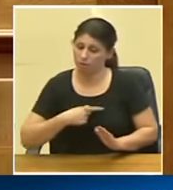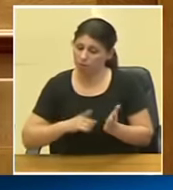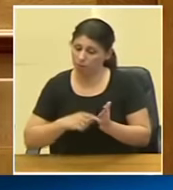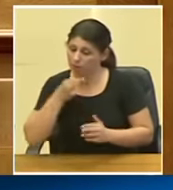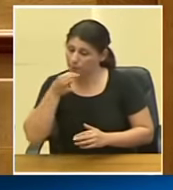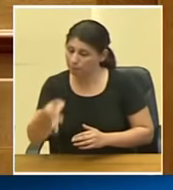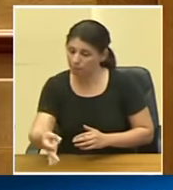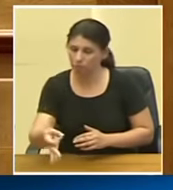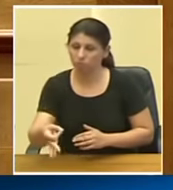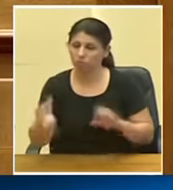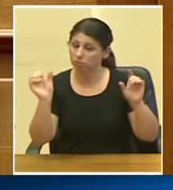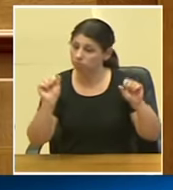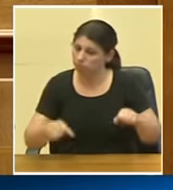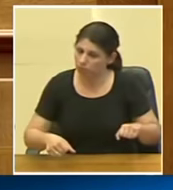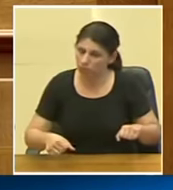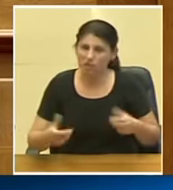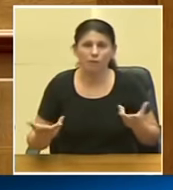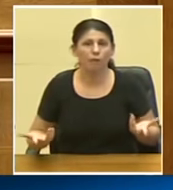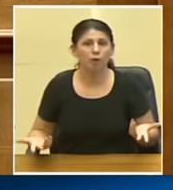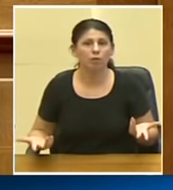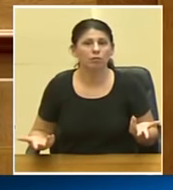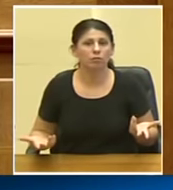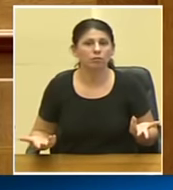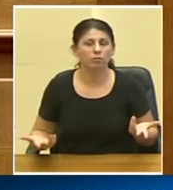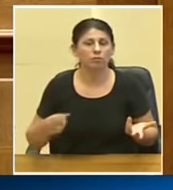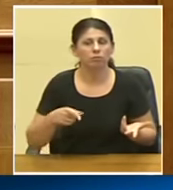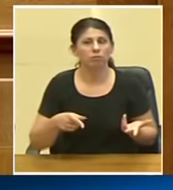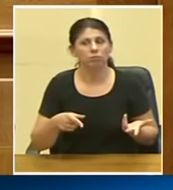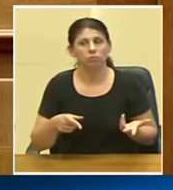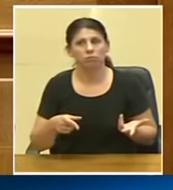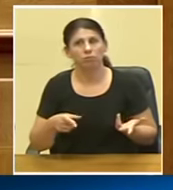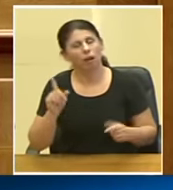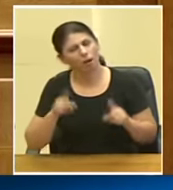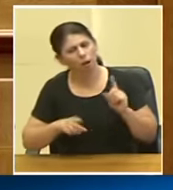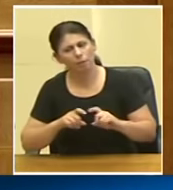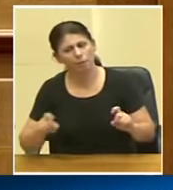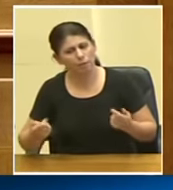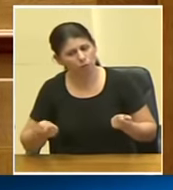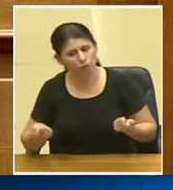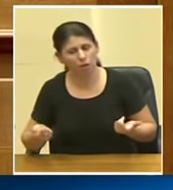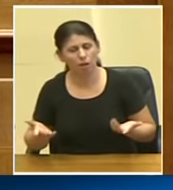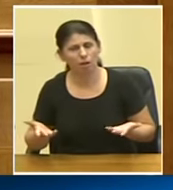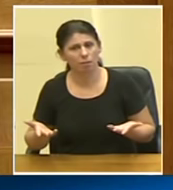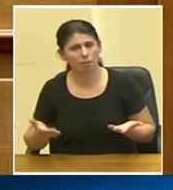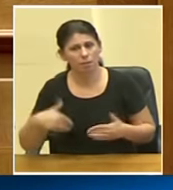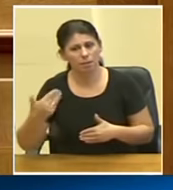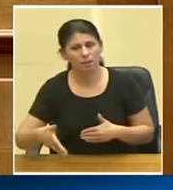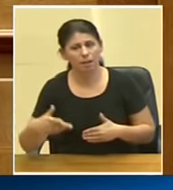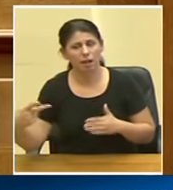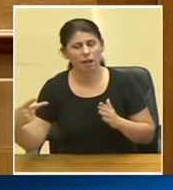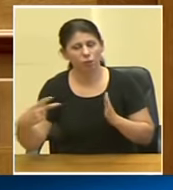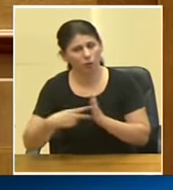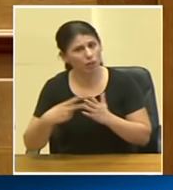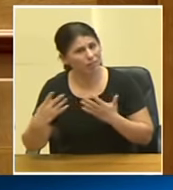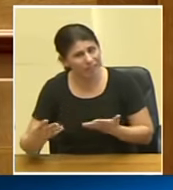πει συμφωνεί με, μερικά πράγματα που έχουμε κάνει μετά από το 2009.